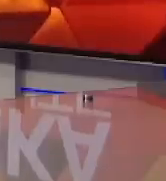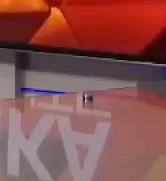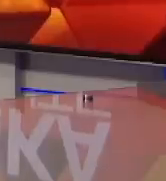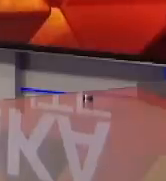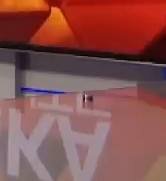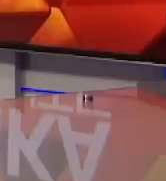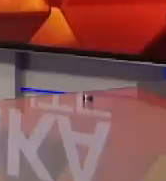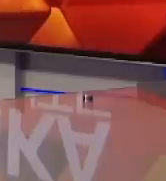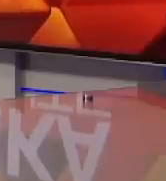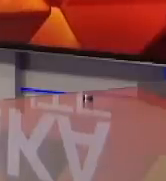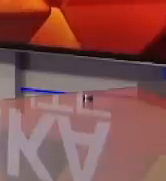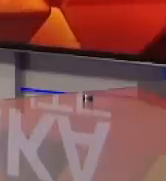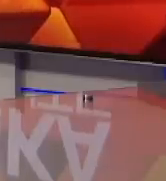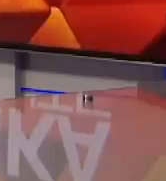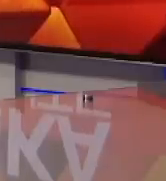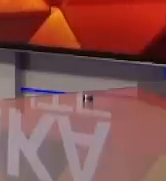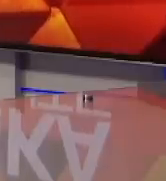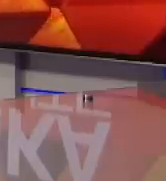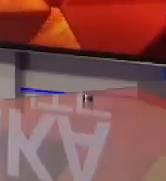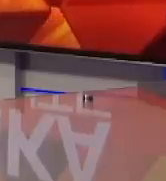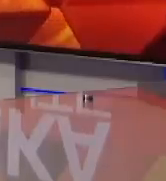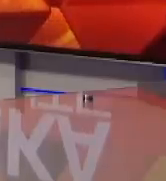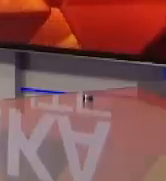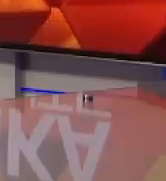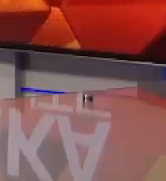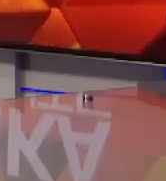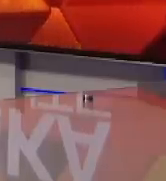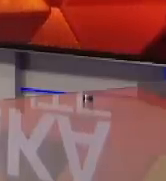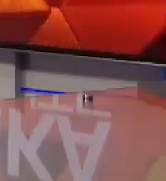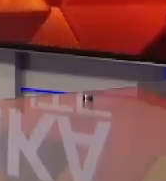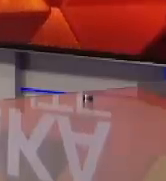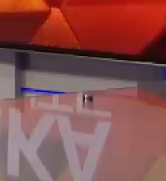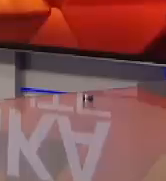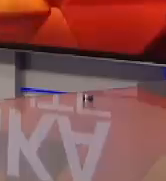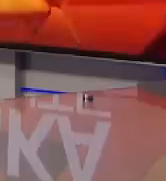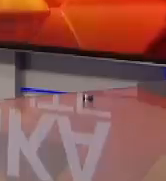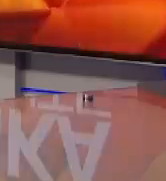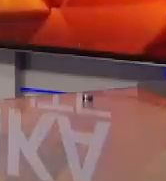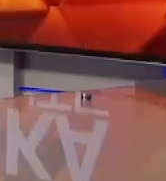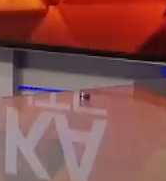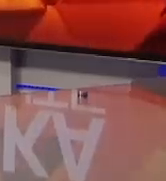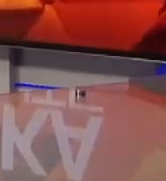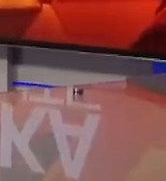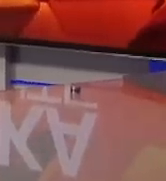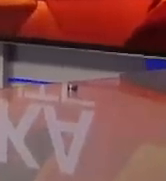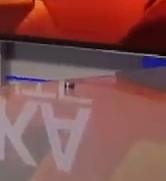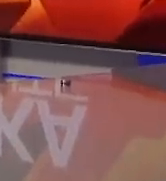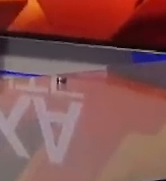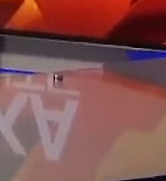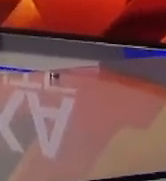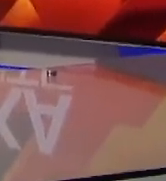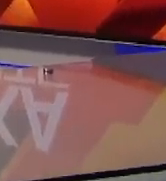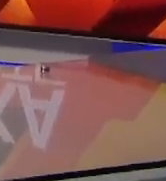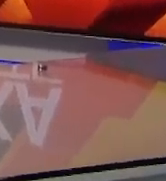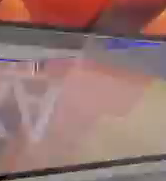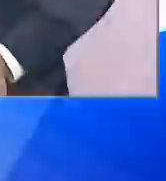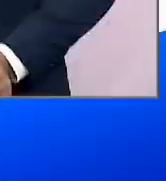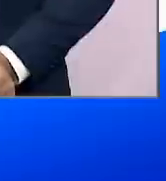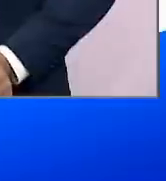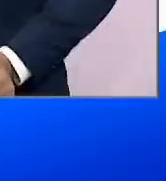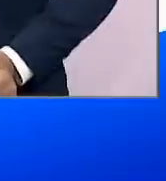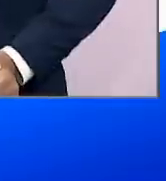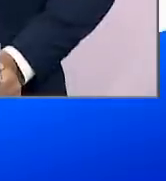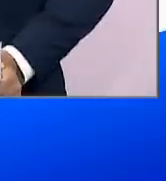At yan ang mga chika this Tuesday night. Sa ngalan ni Ia Arellano, ako po si Shaira Diaz, Miss Vicky Atom. Thank you,